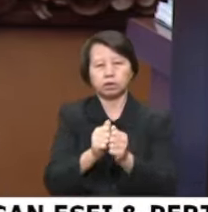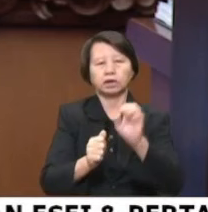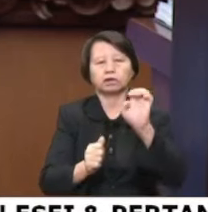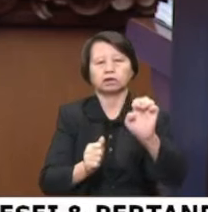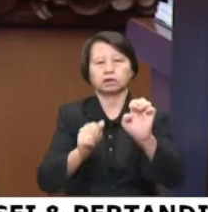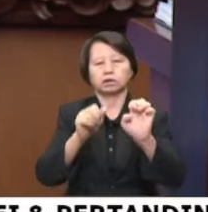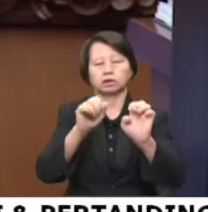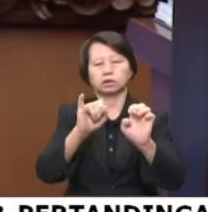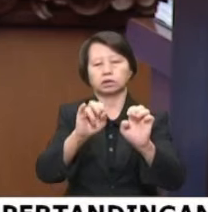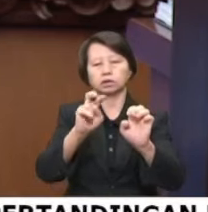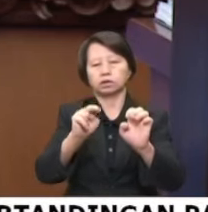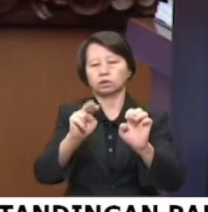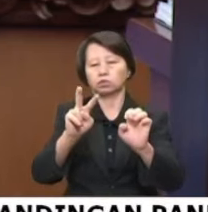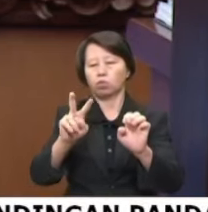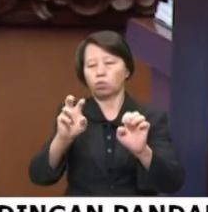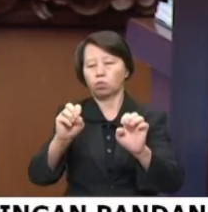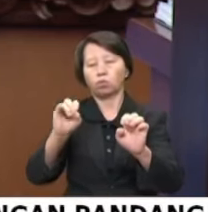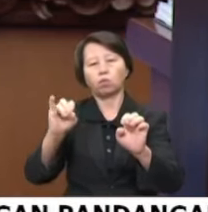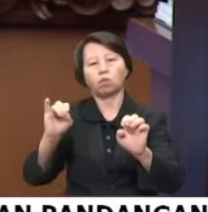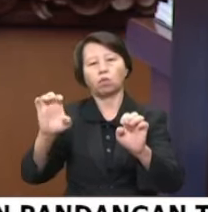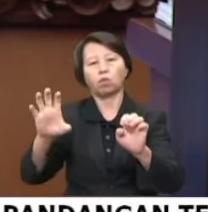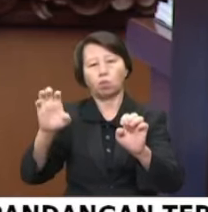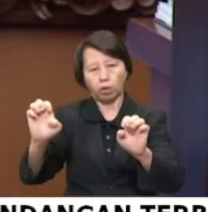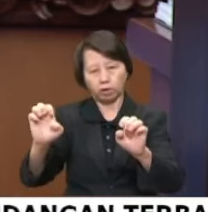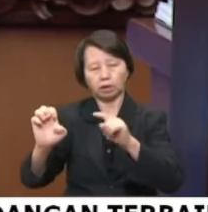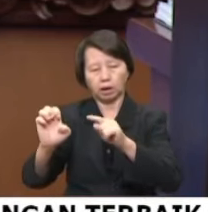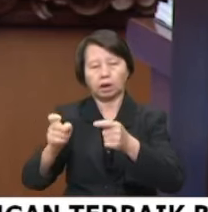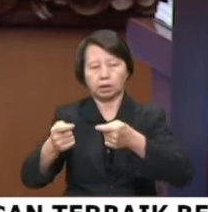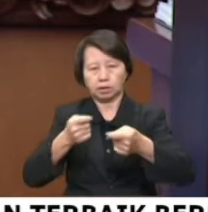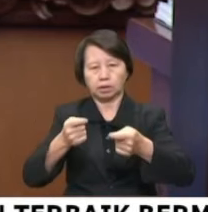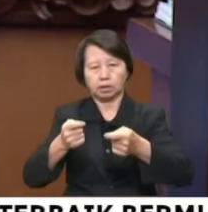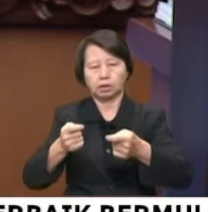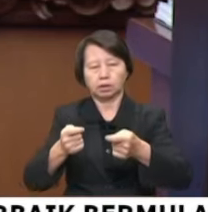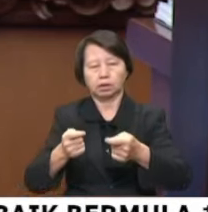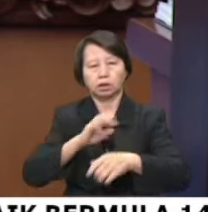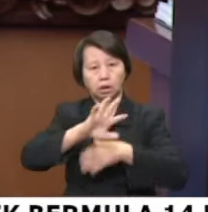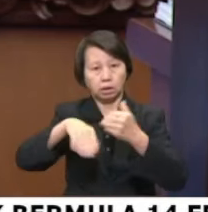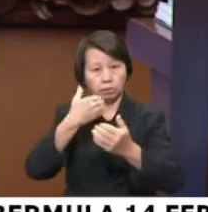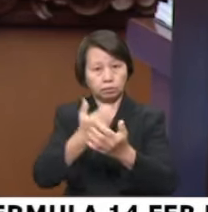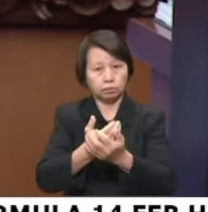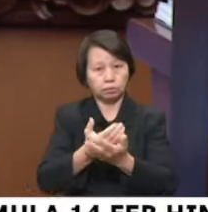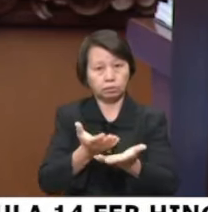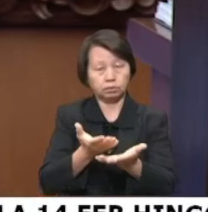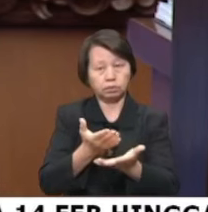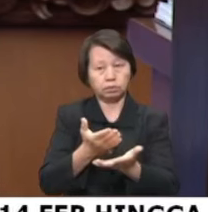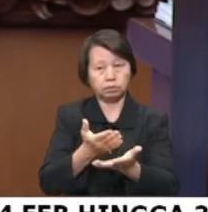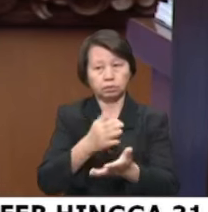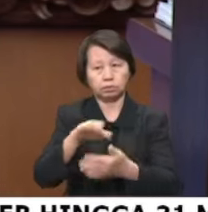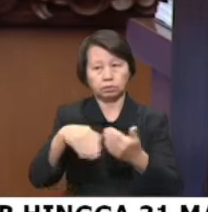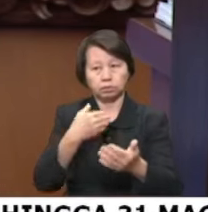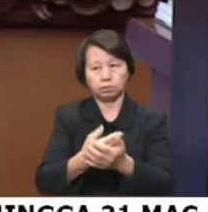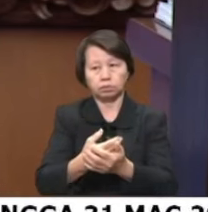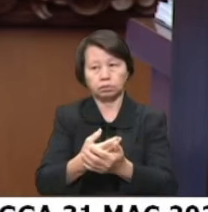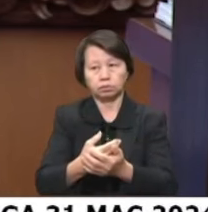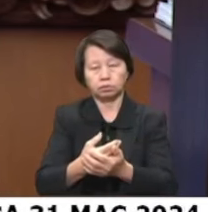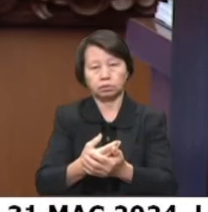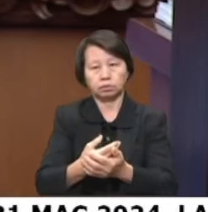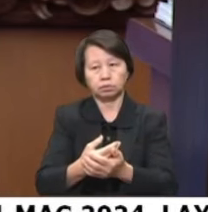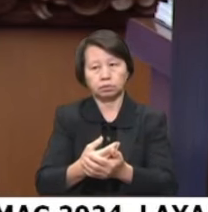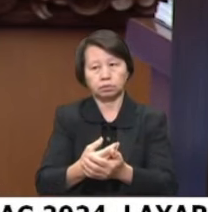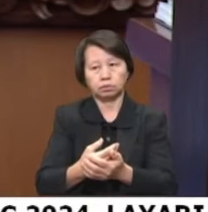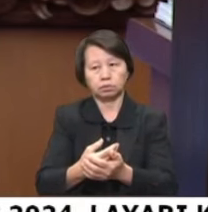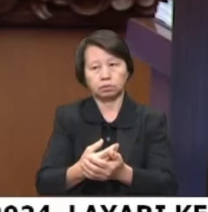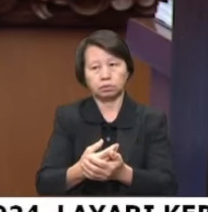e-invoice. Kita nak pastikan semua yang di apa tu yang di